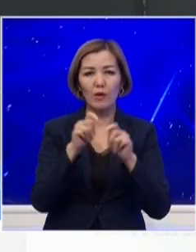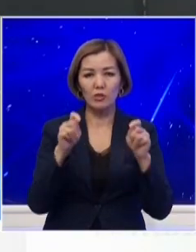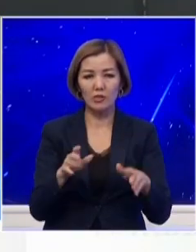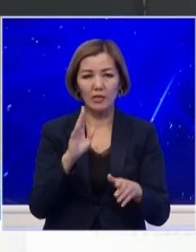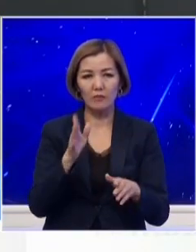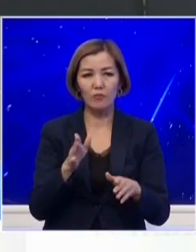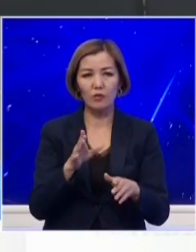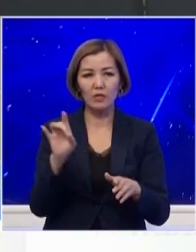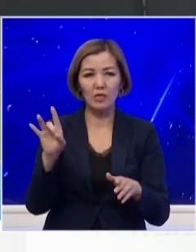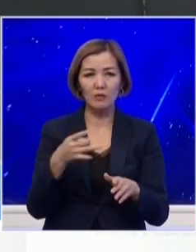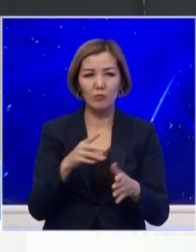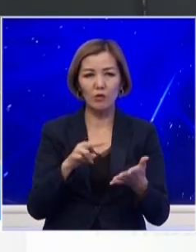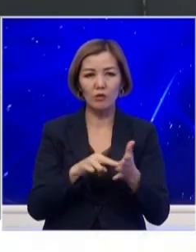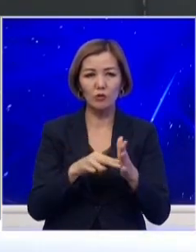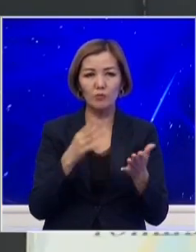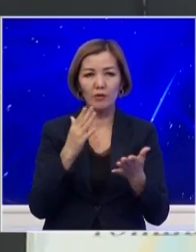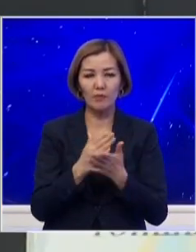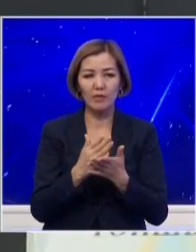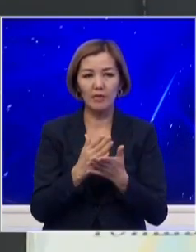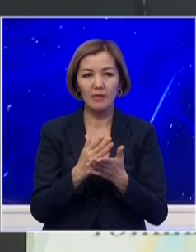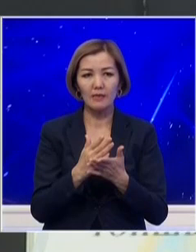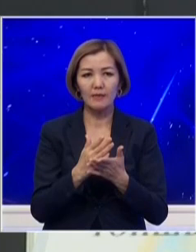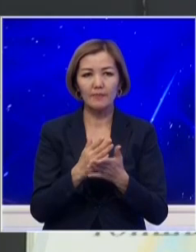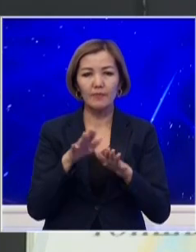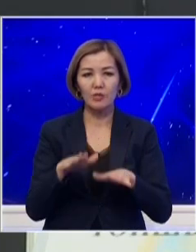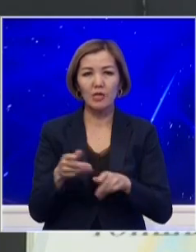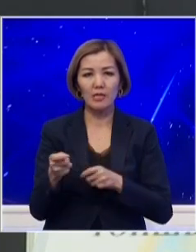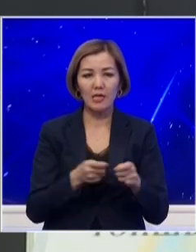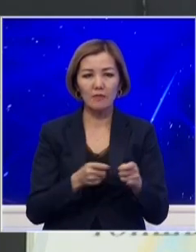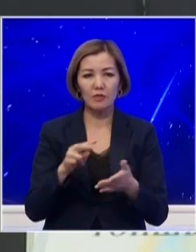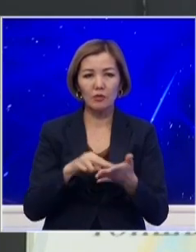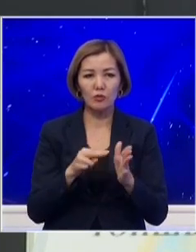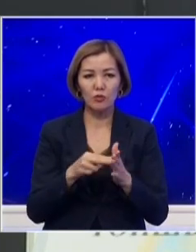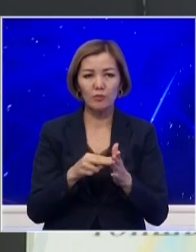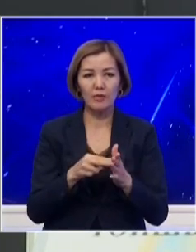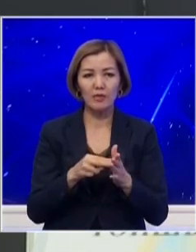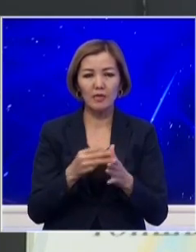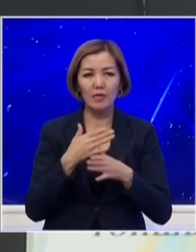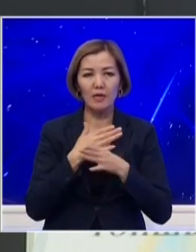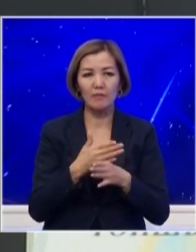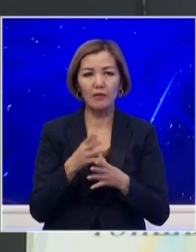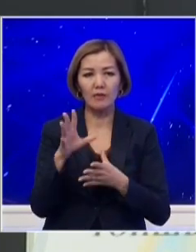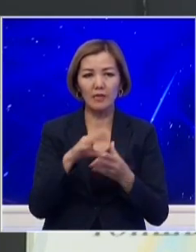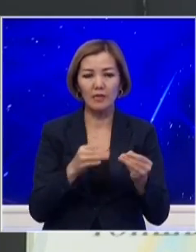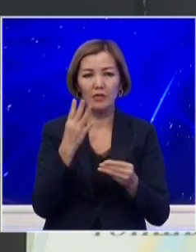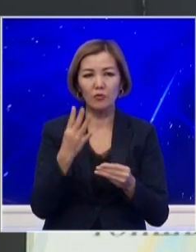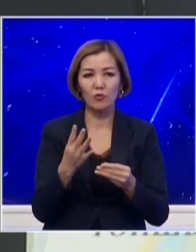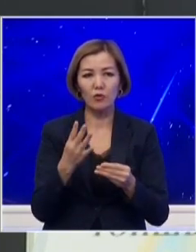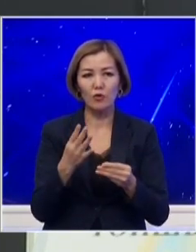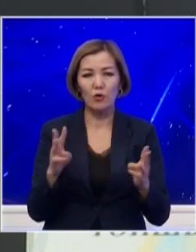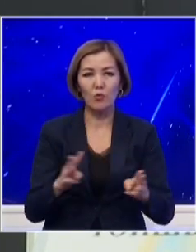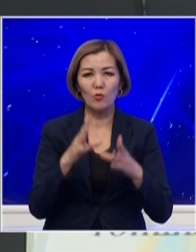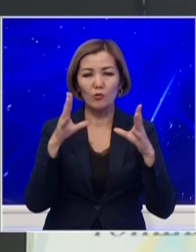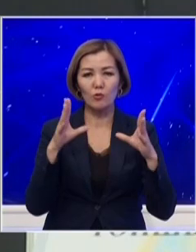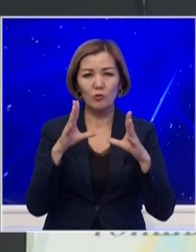кейінгі республикалық жоспар бар, және жергілікті әкімшіліктің жоспарының арқасында тағы да 4 өрт сөндіру